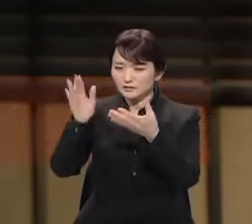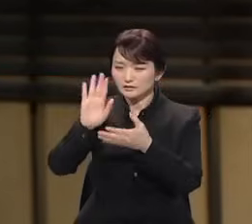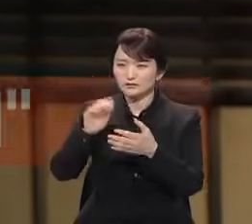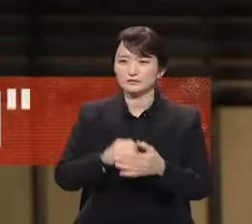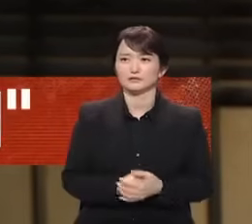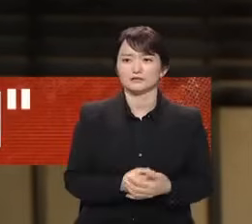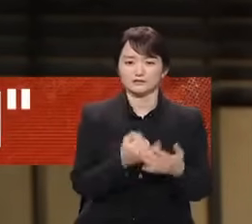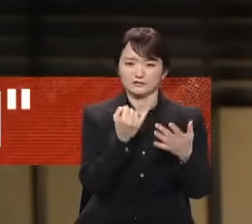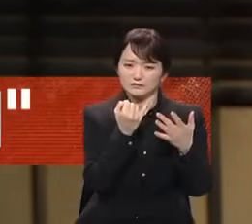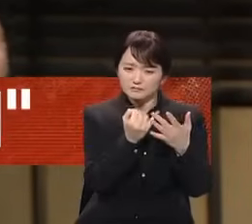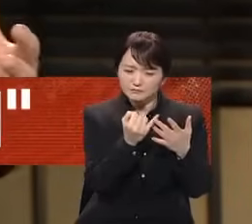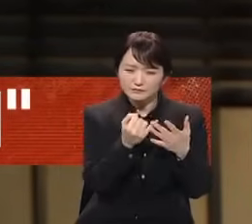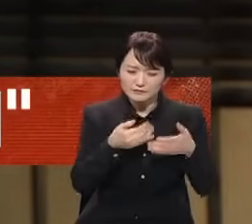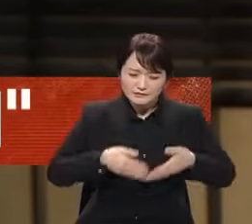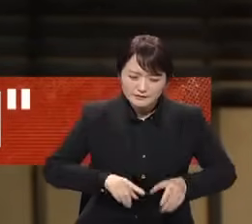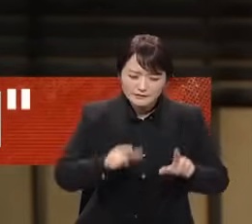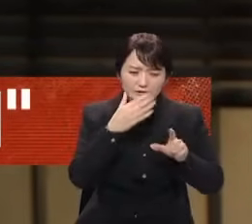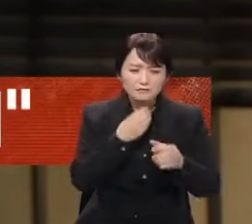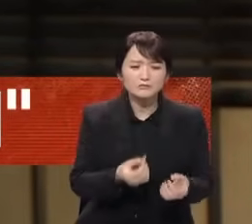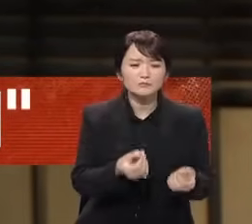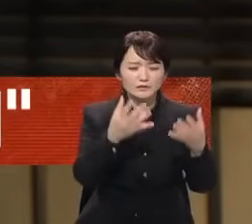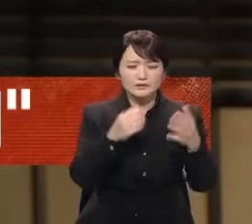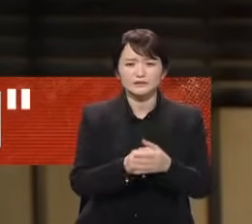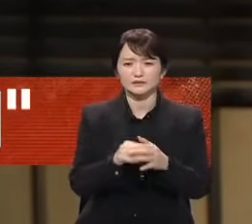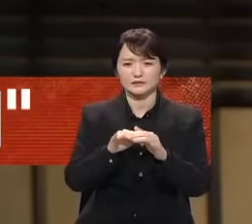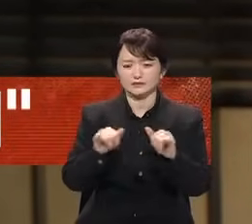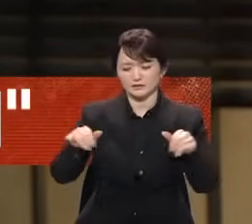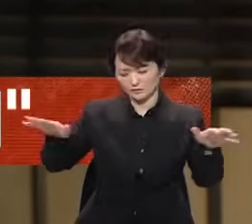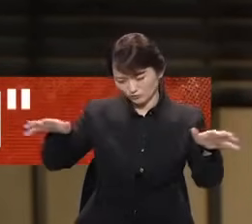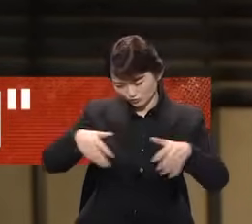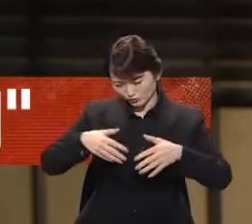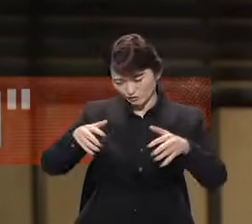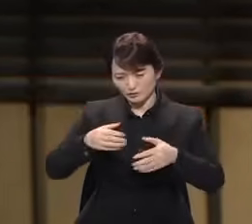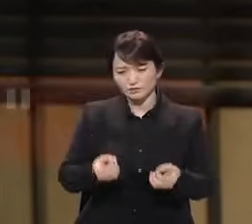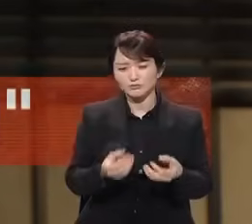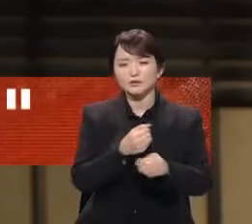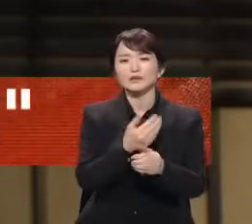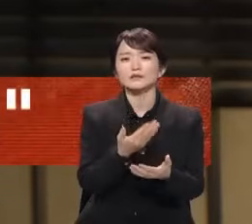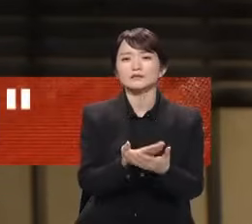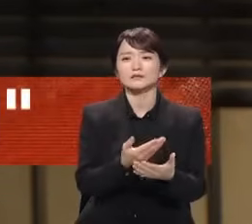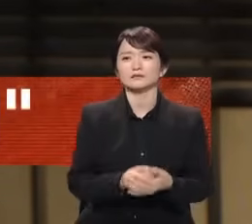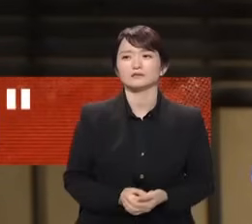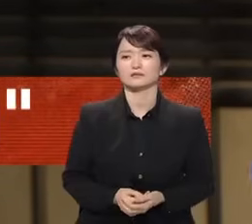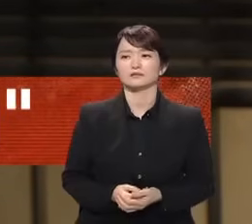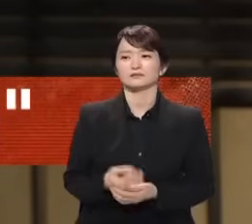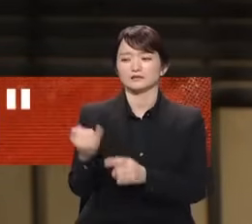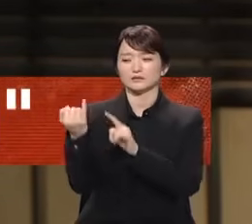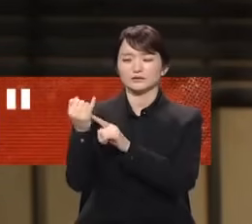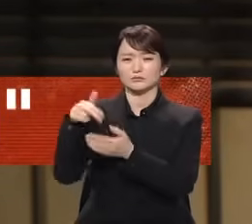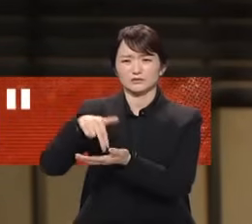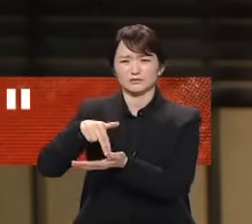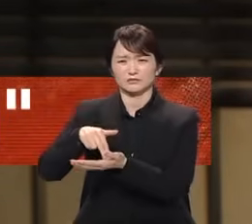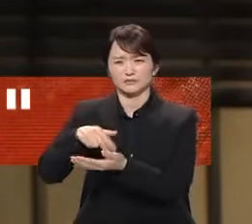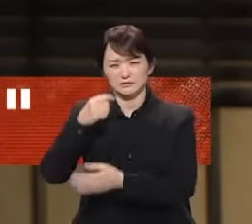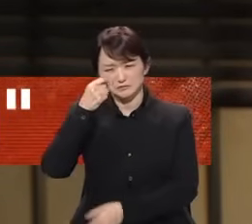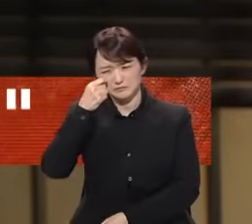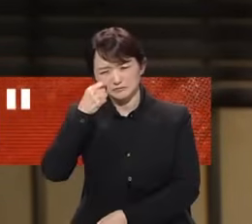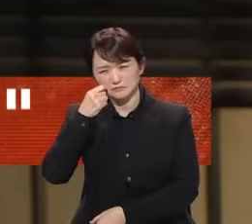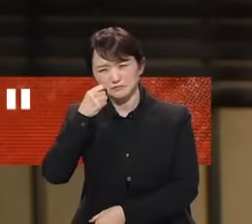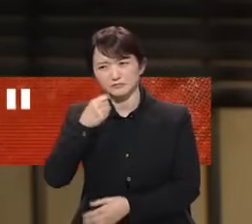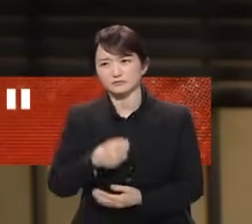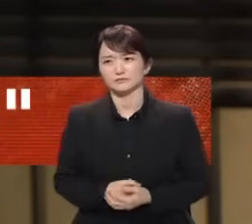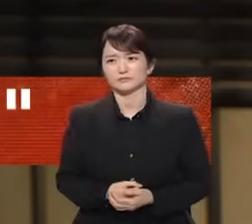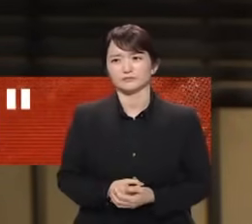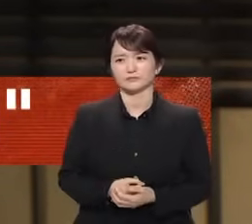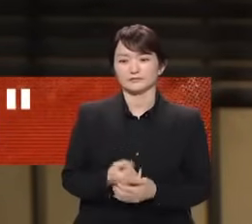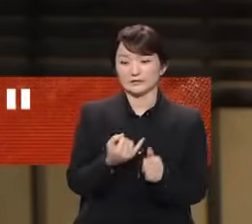뭐 생일 파티며 뭐 사람 다 불러주라라고 해가지고 약간 제보자 입장에 좀 서운했던 것 같아요. 여기서 큰 딸이라면